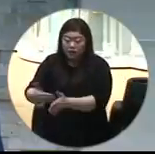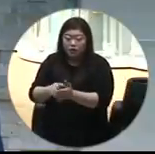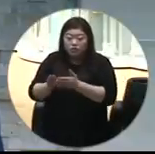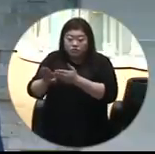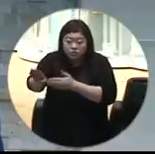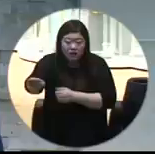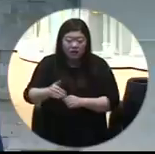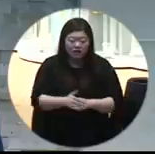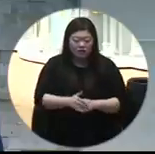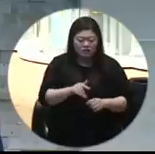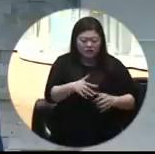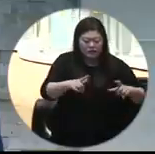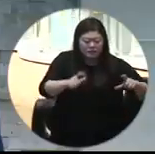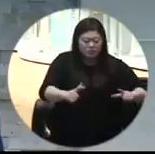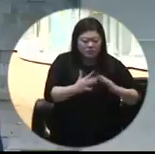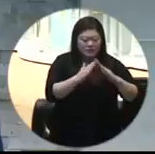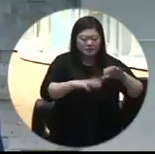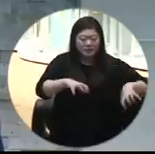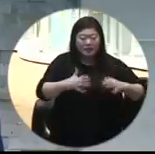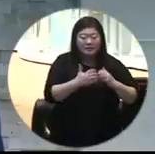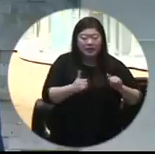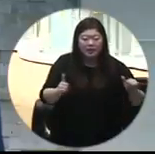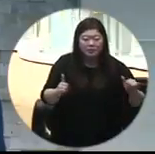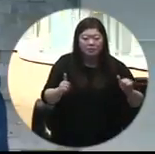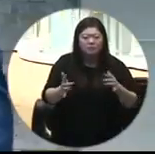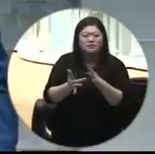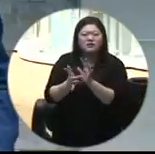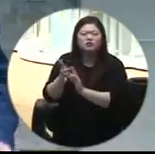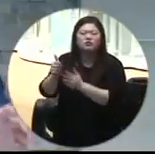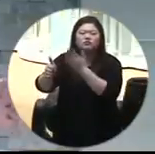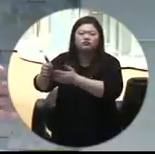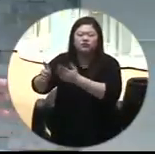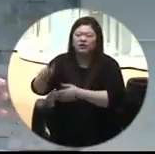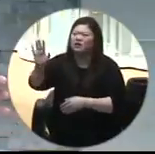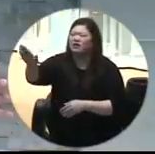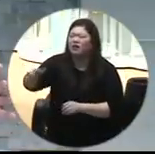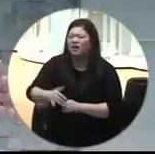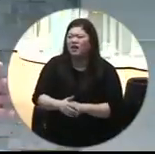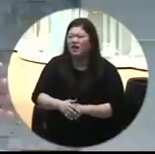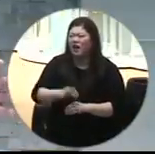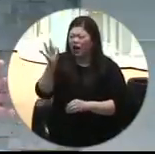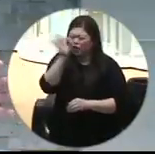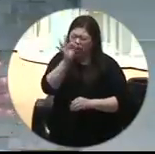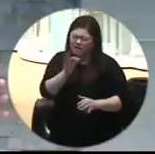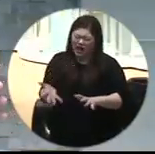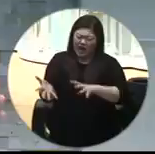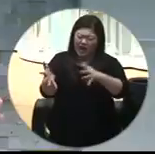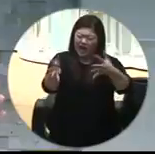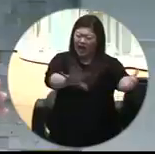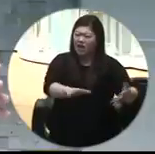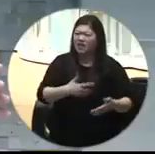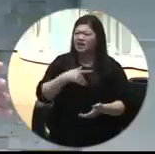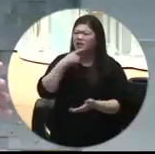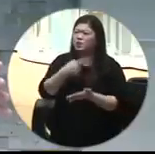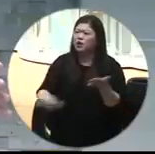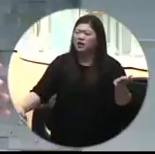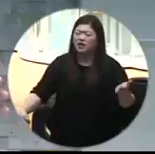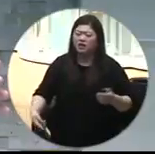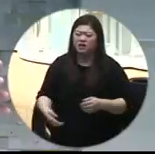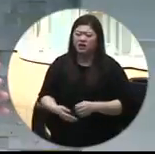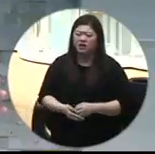것을 요청합니다. 더 이상 우리는 손해보는 일을 겪고 싶지 않다. 당신이